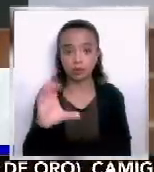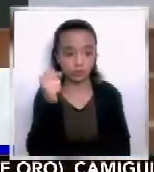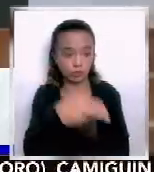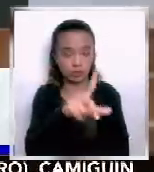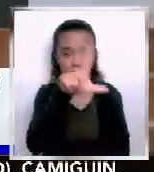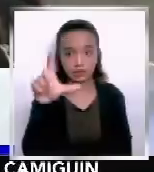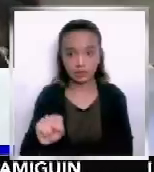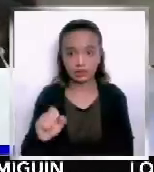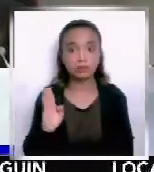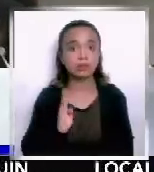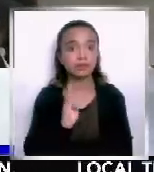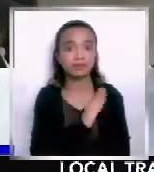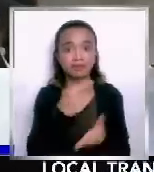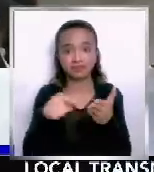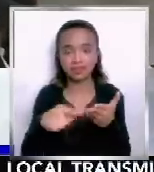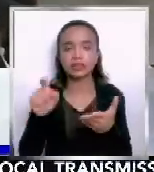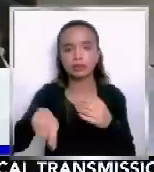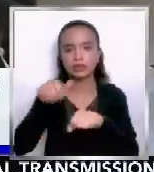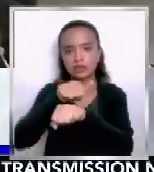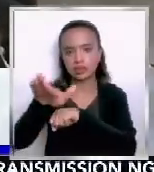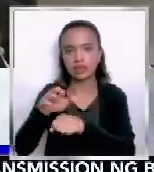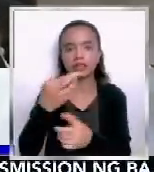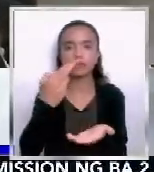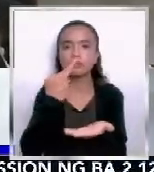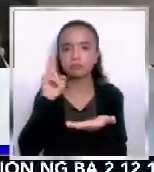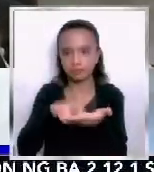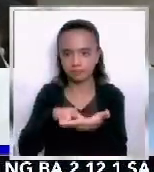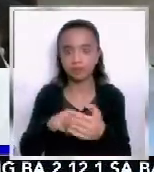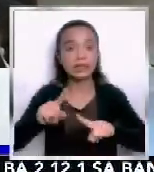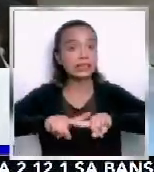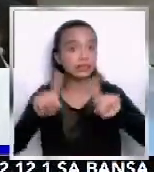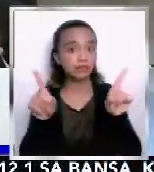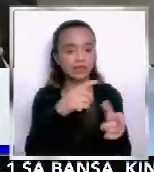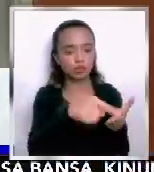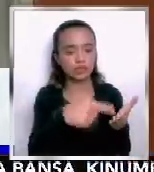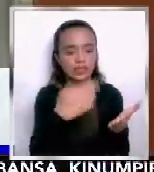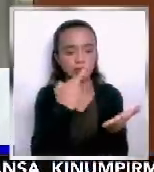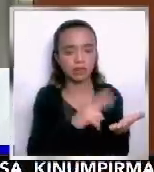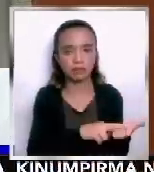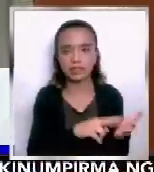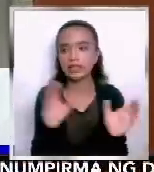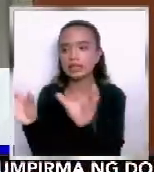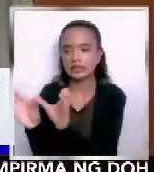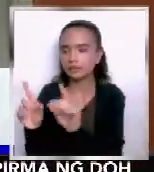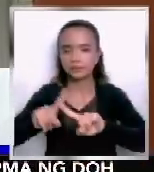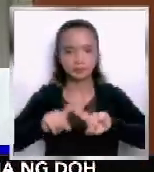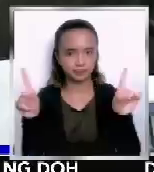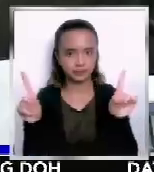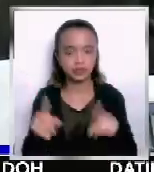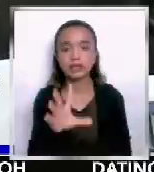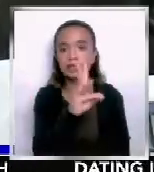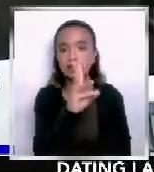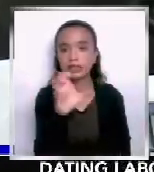of Canvassers na magpadala ng canvass report. Iba ang canvass reports sa certificate of canvass. Mahigit 680,000